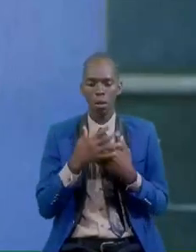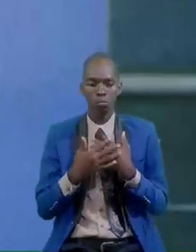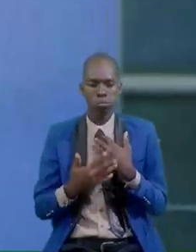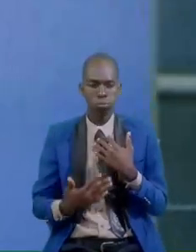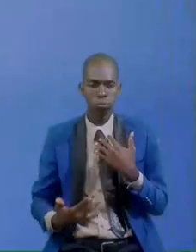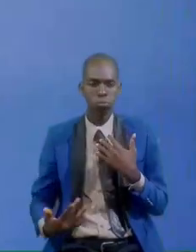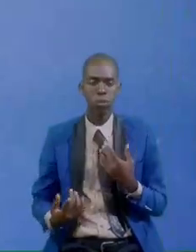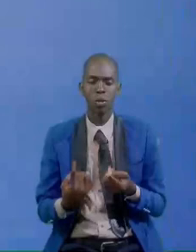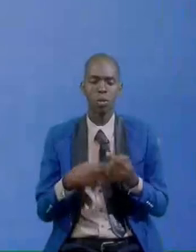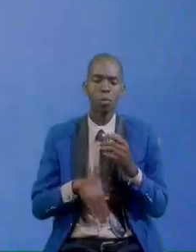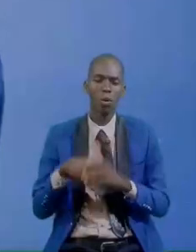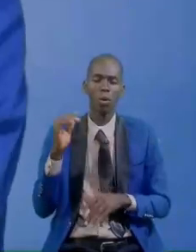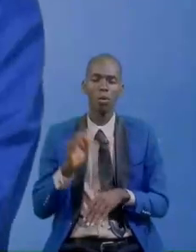eux.